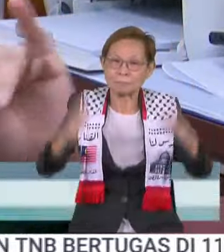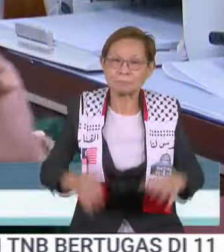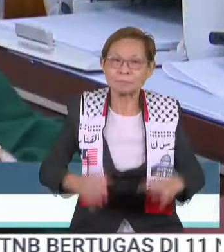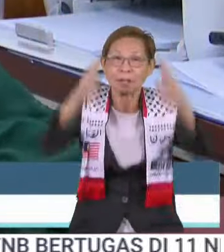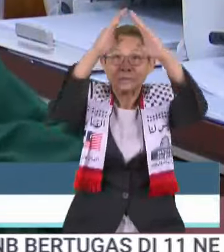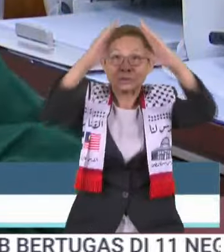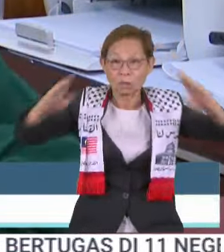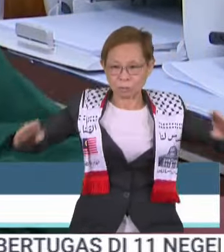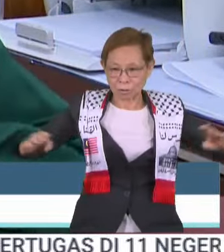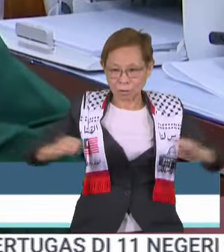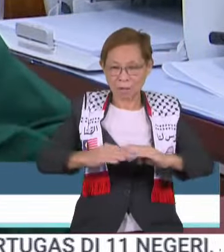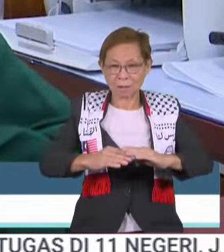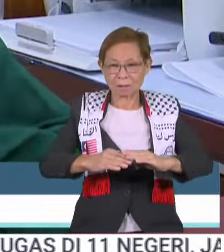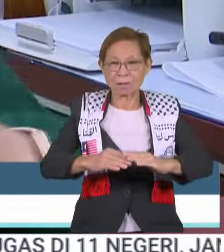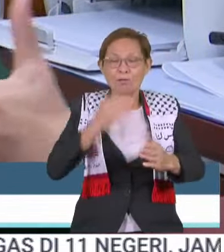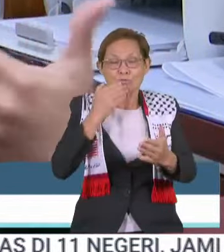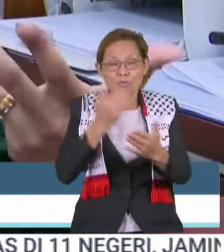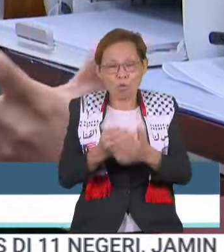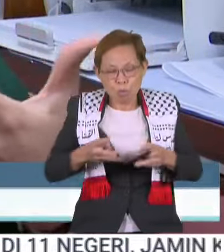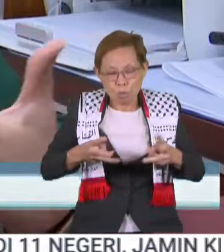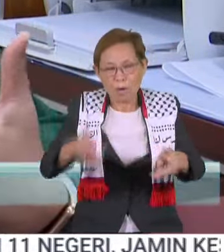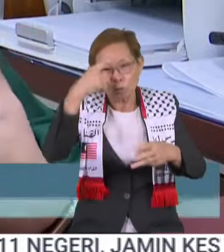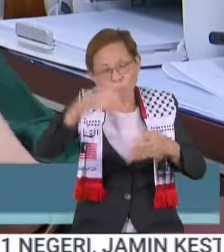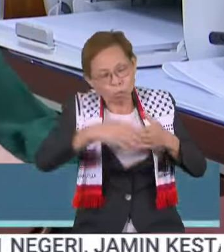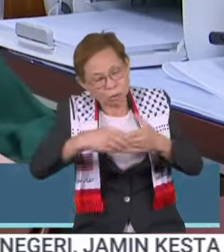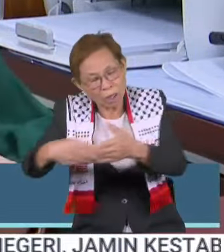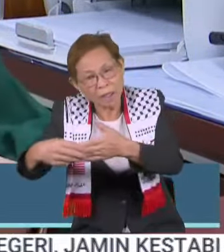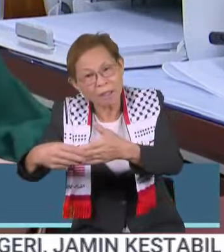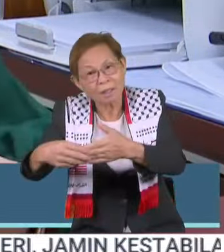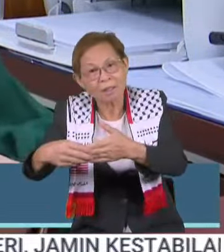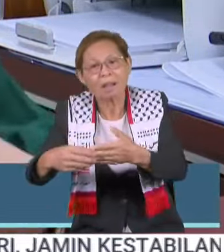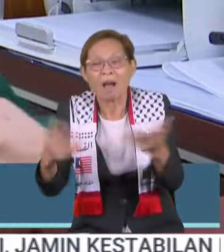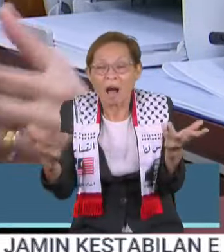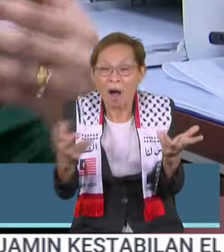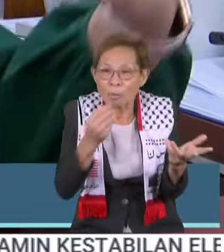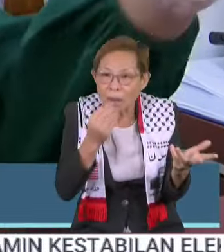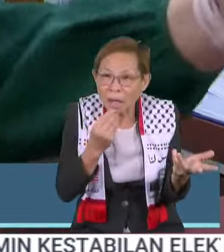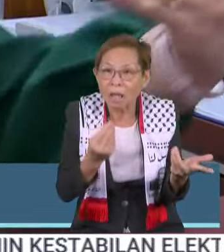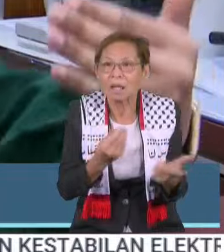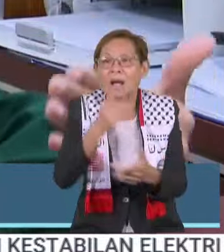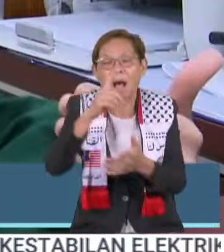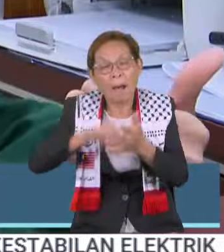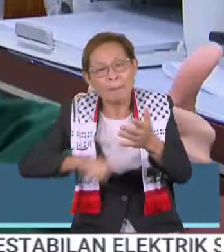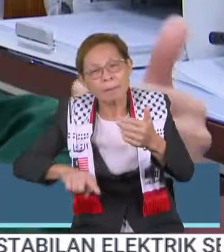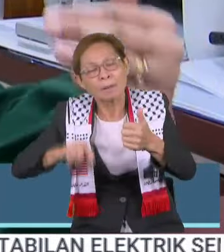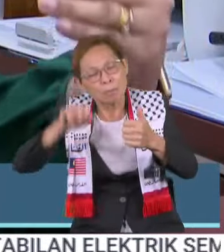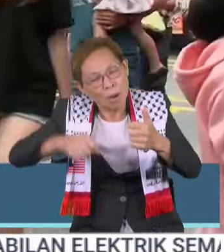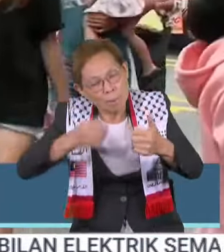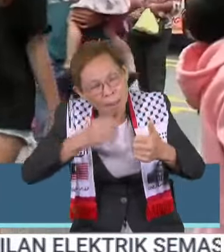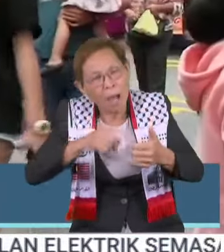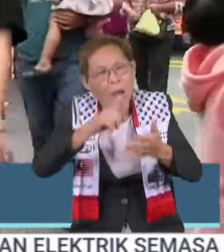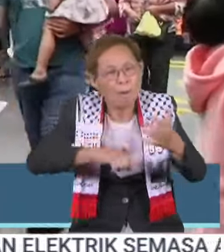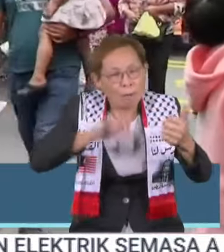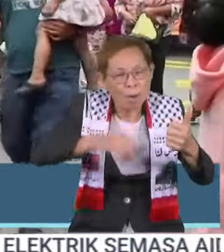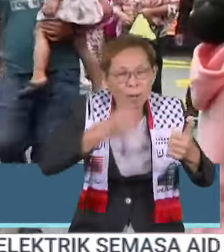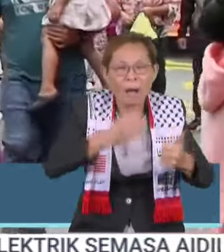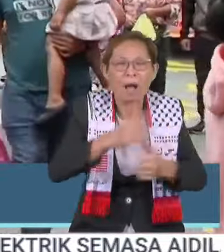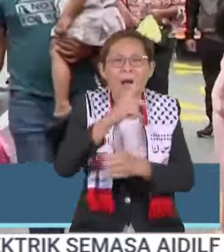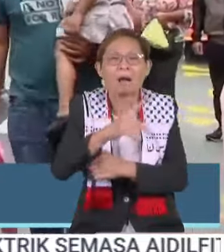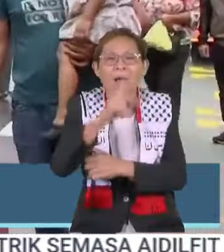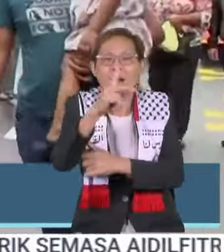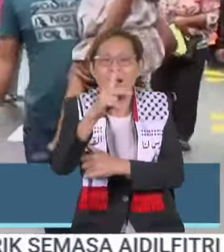Triangle diet, itu triangle is a good way untuk guide orang macam mana makan, apa jenis boleh makan. Itu